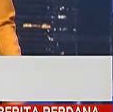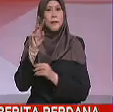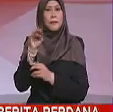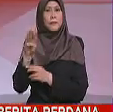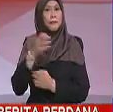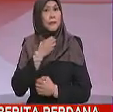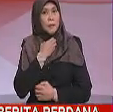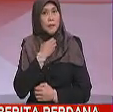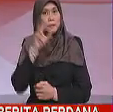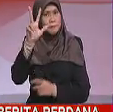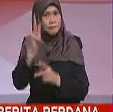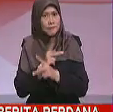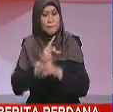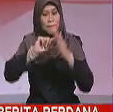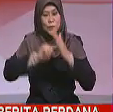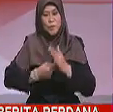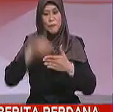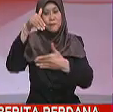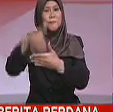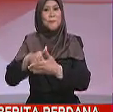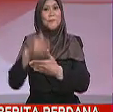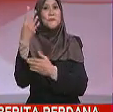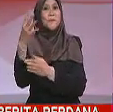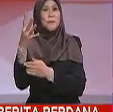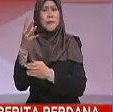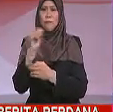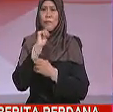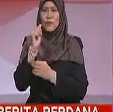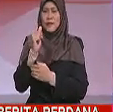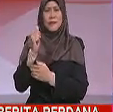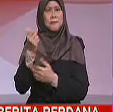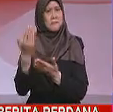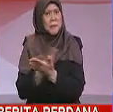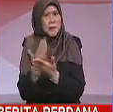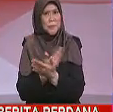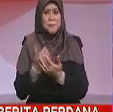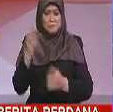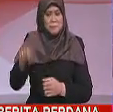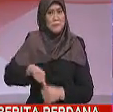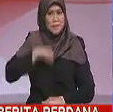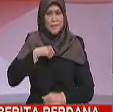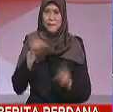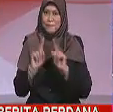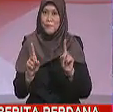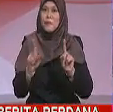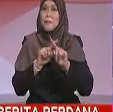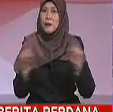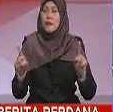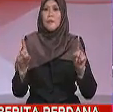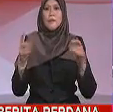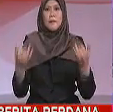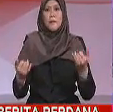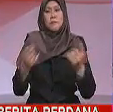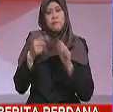Perak sebanyak 3 kali sejak pilihan raya umum ke-14 bukan sejarah yang perlu dibanggakan tetapi merupakan